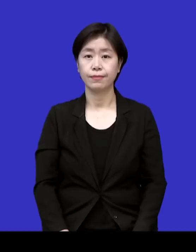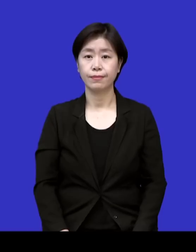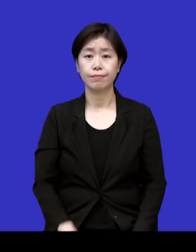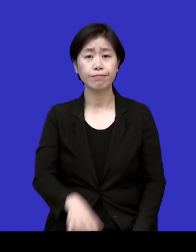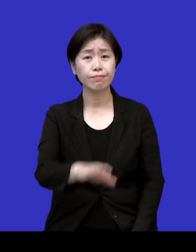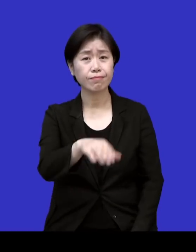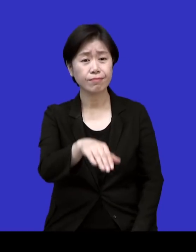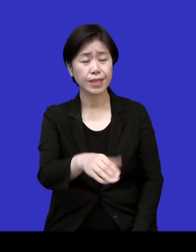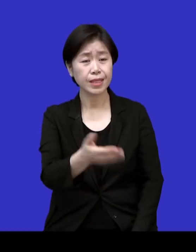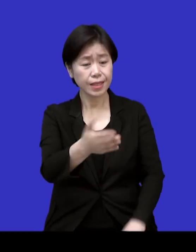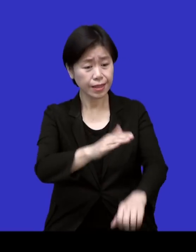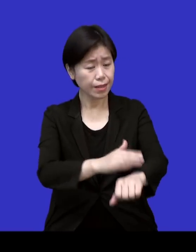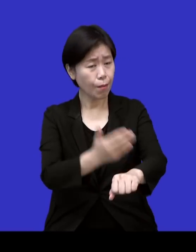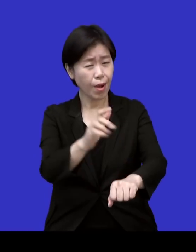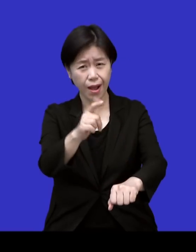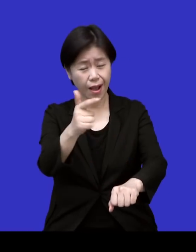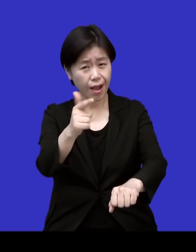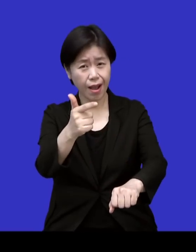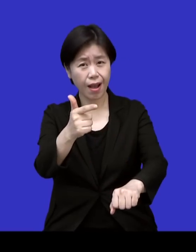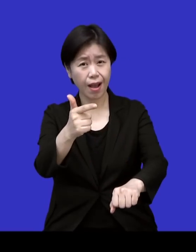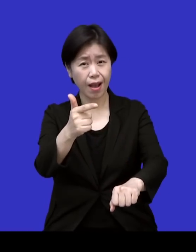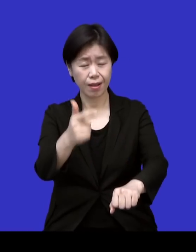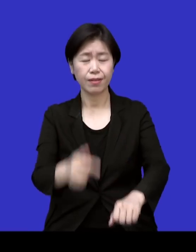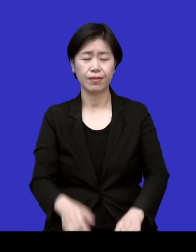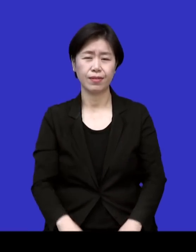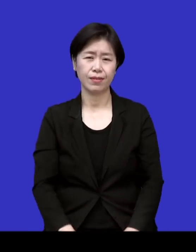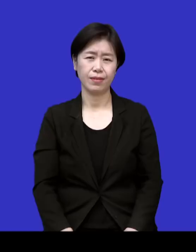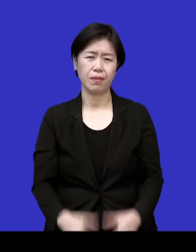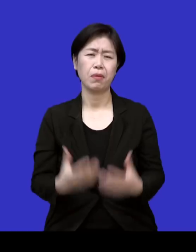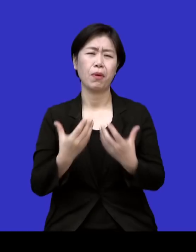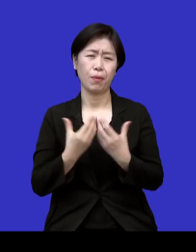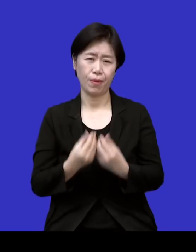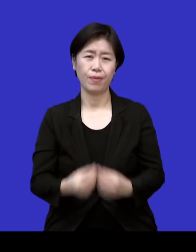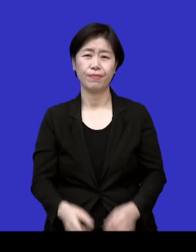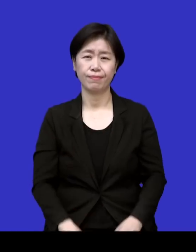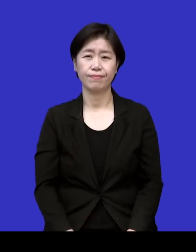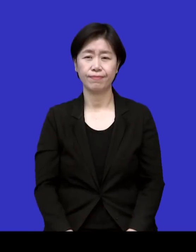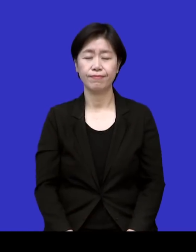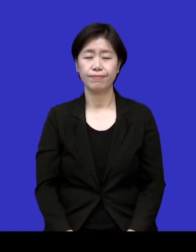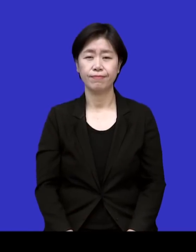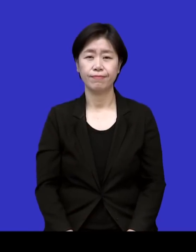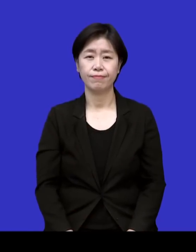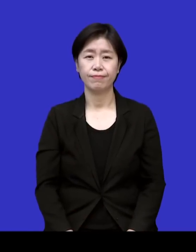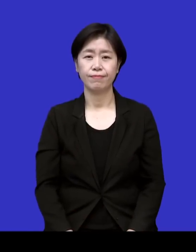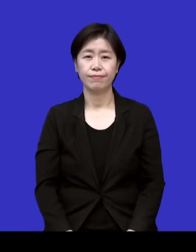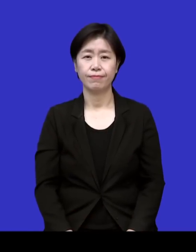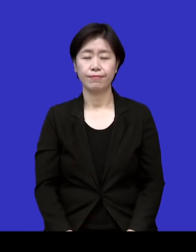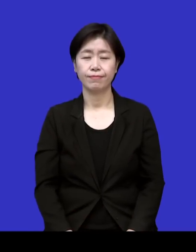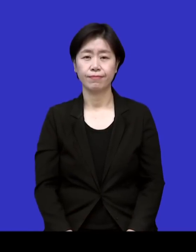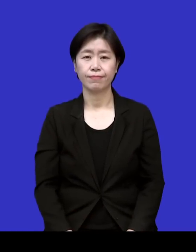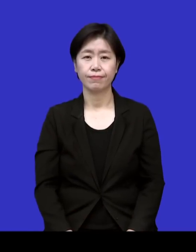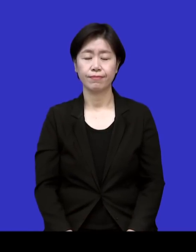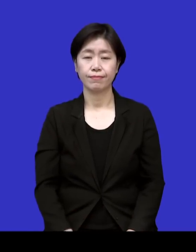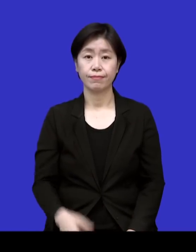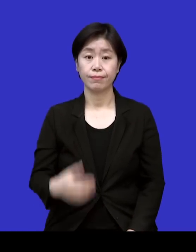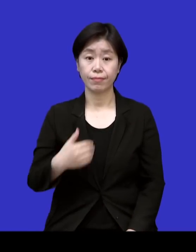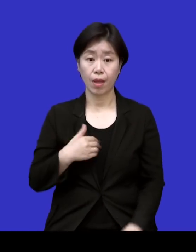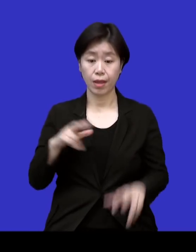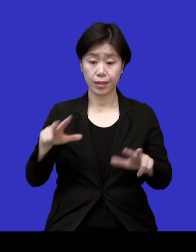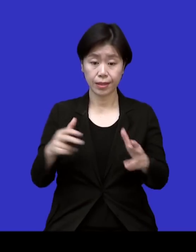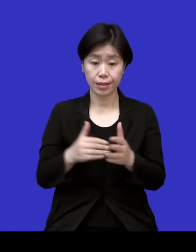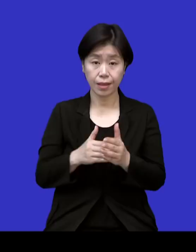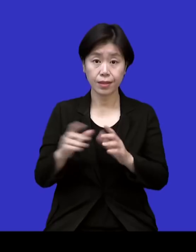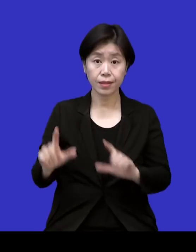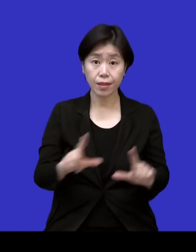유미야, 네 잘못이 아니야. 그 말이었어요. 그러니까 제가 그 모든